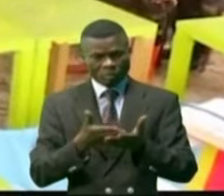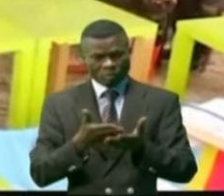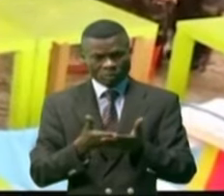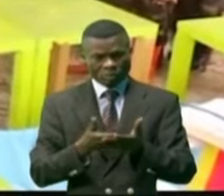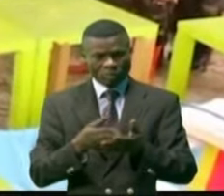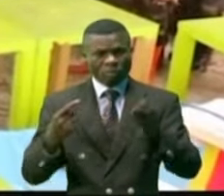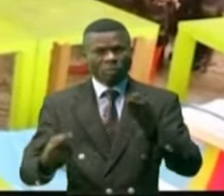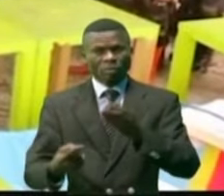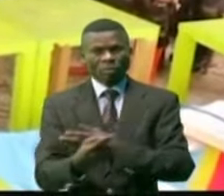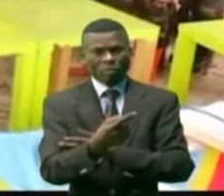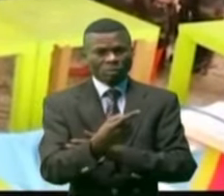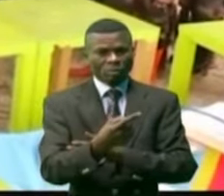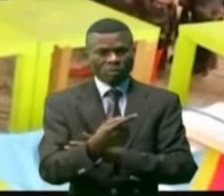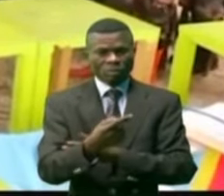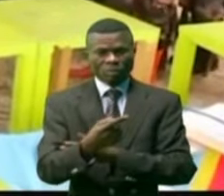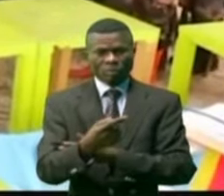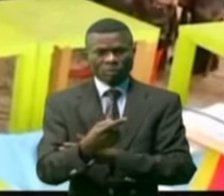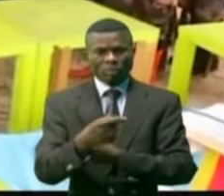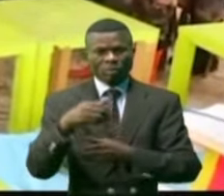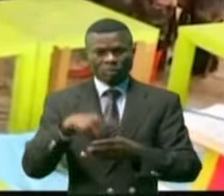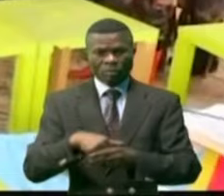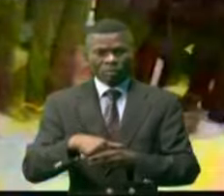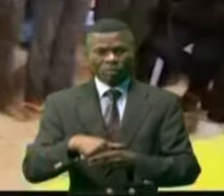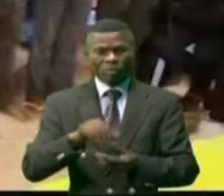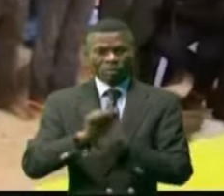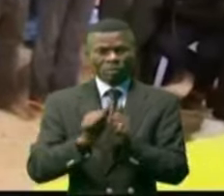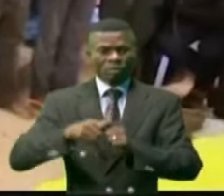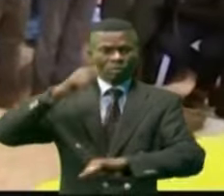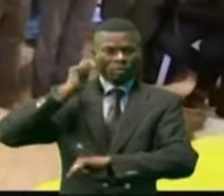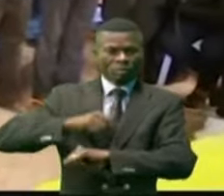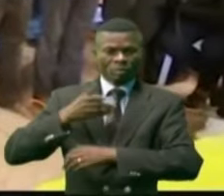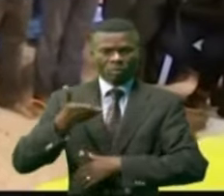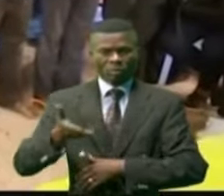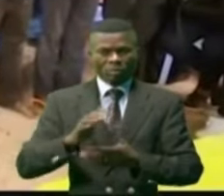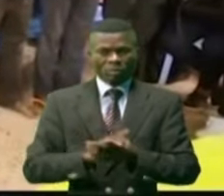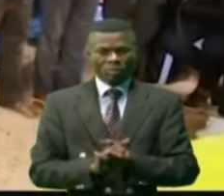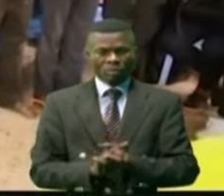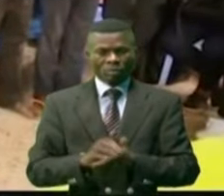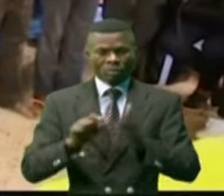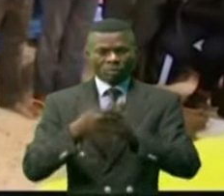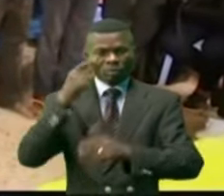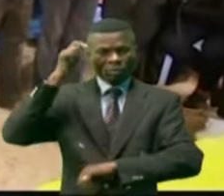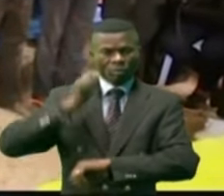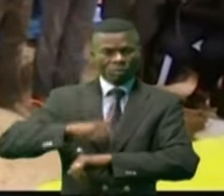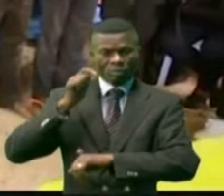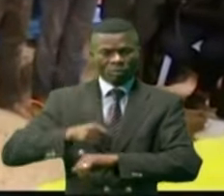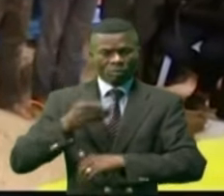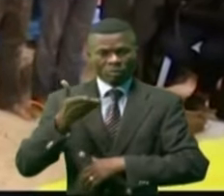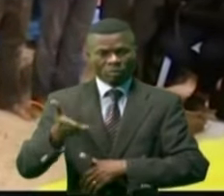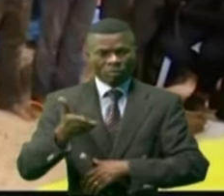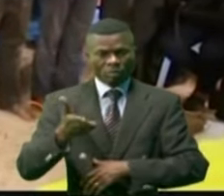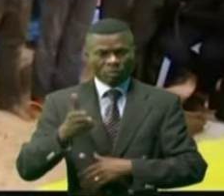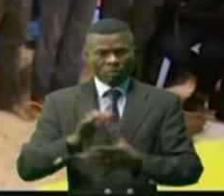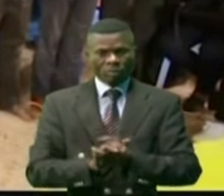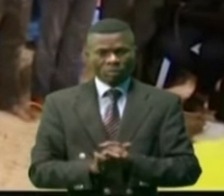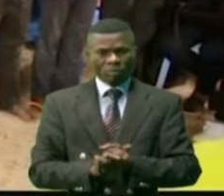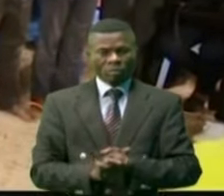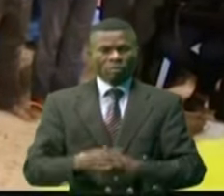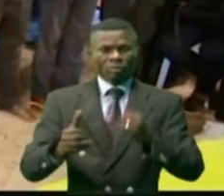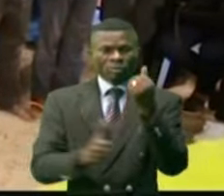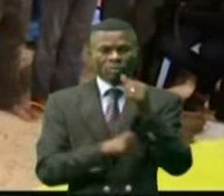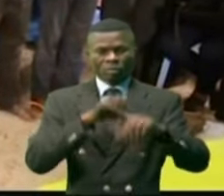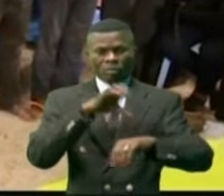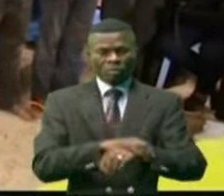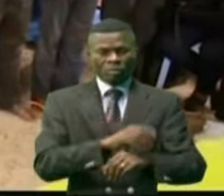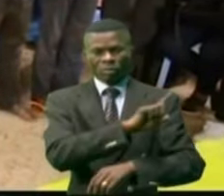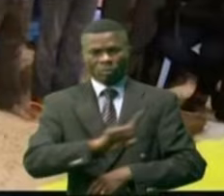accusés sont désormais dans le box pour se justifier. Pour cette première audience foraine, les prévenus sont passés un à un